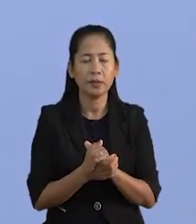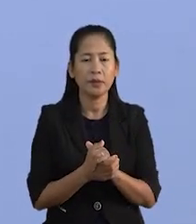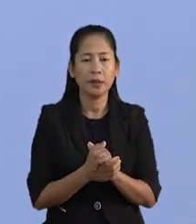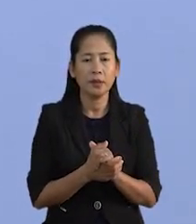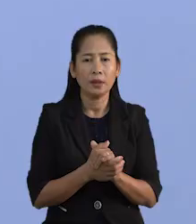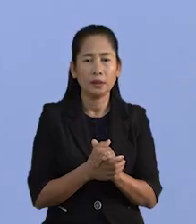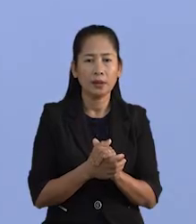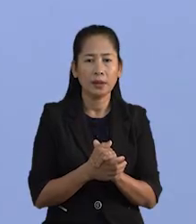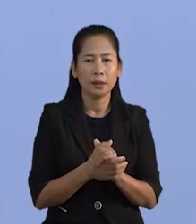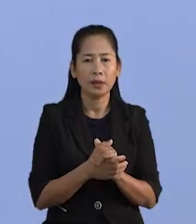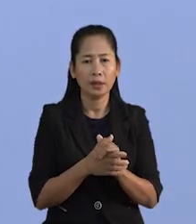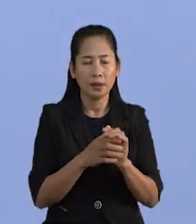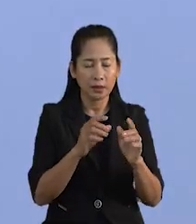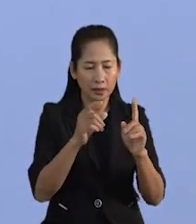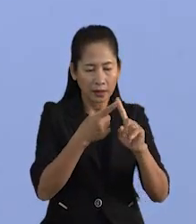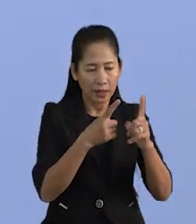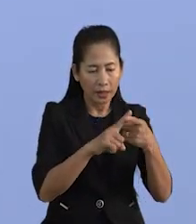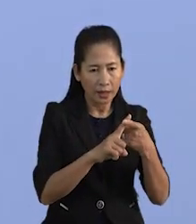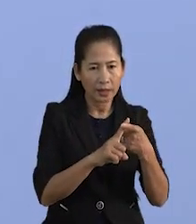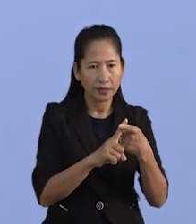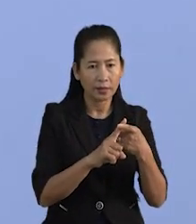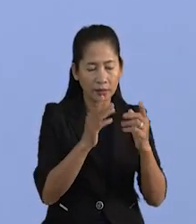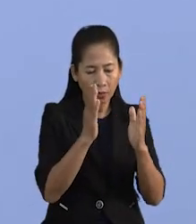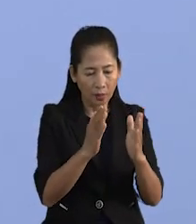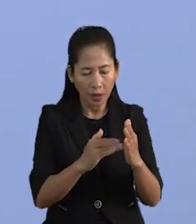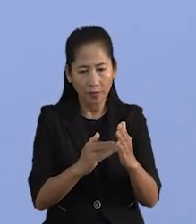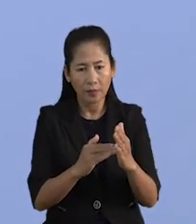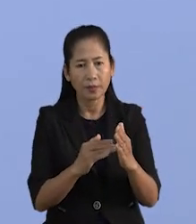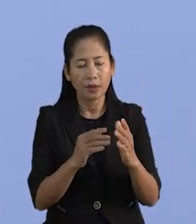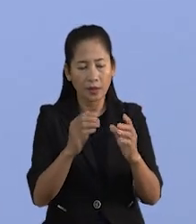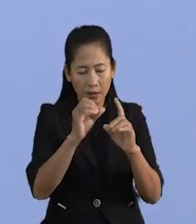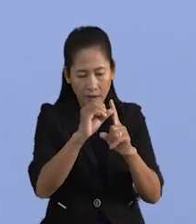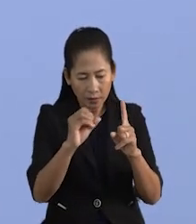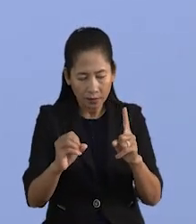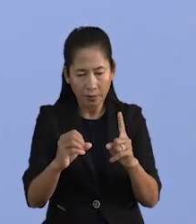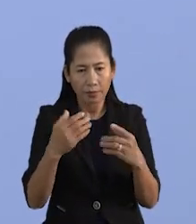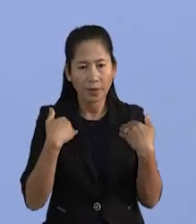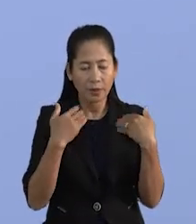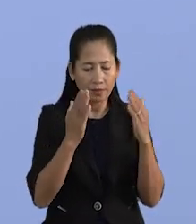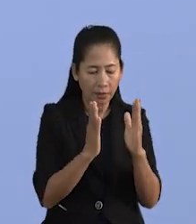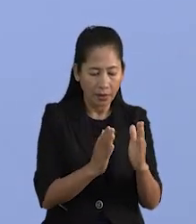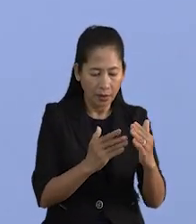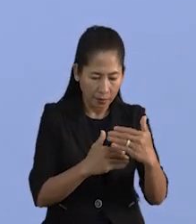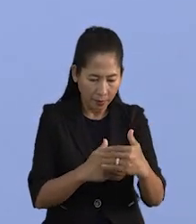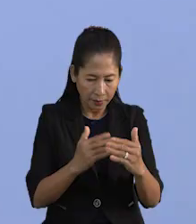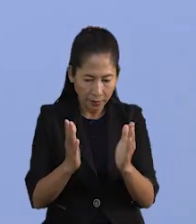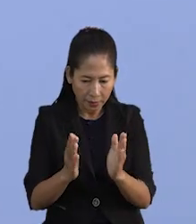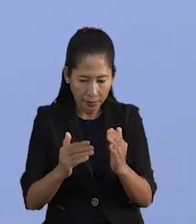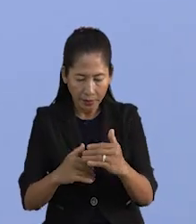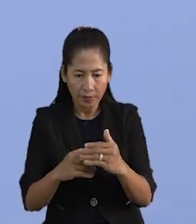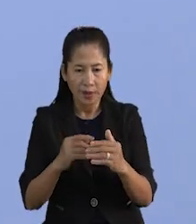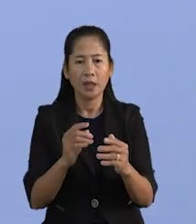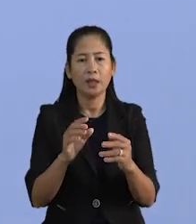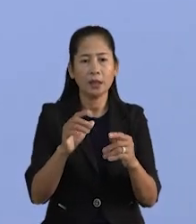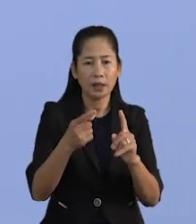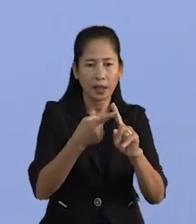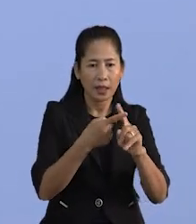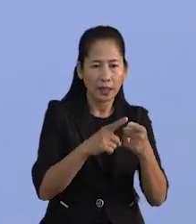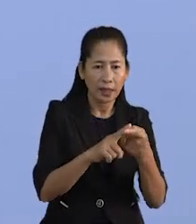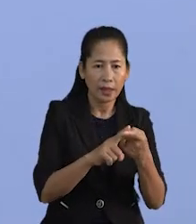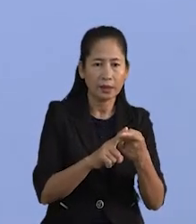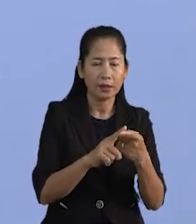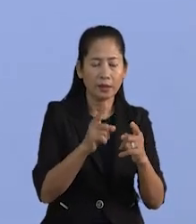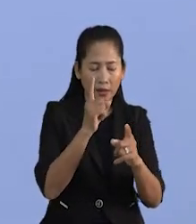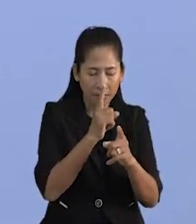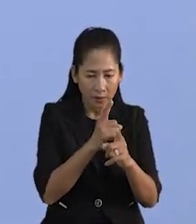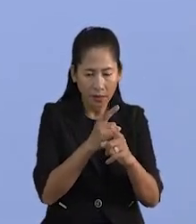គឺកូនត្រូវដាក់លេខណានៅក្នុងប្រអប់បាទនៅខាងមុខលបះនេះគឺមានប្រអប់កូនត្រូវដាក់លេខ